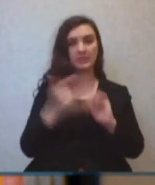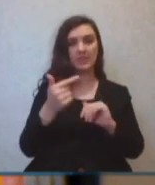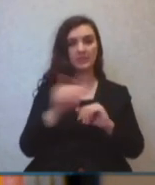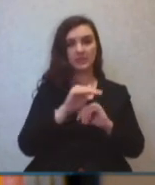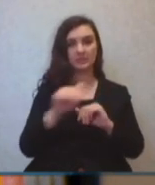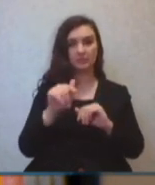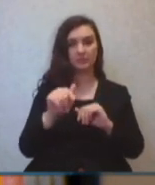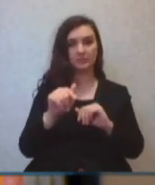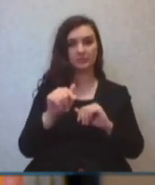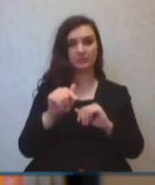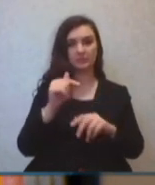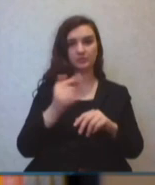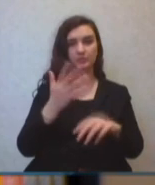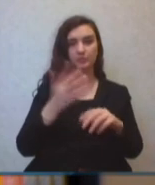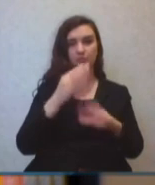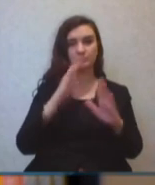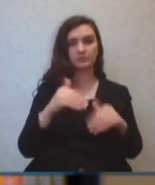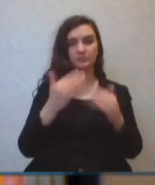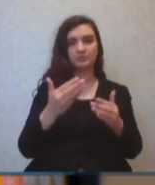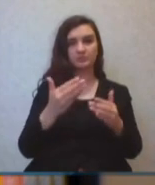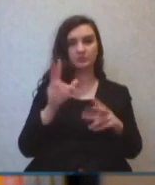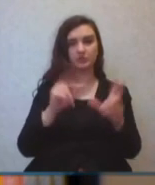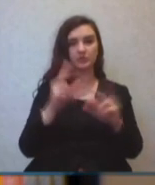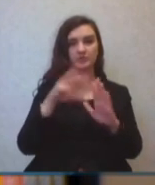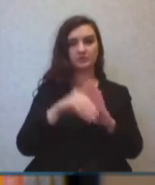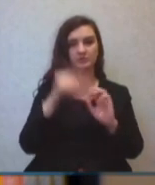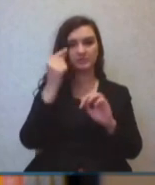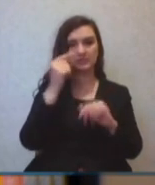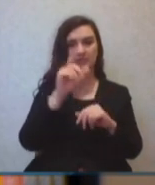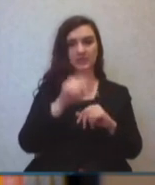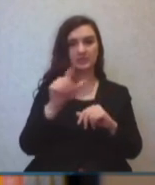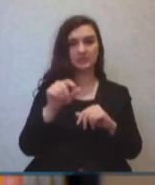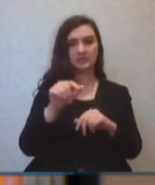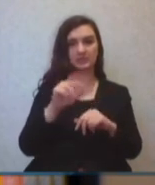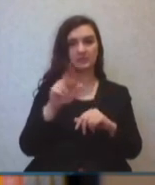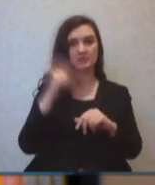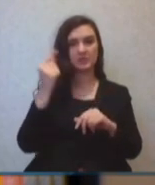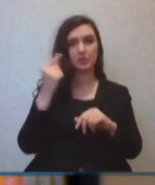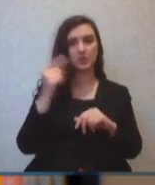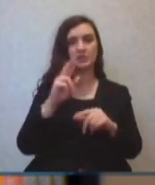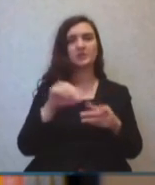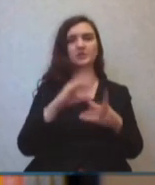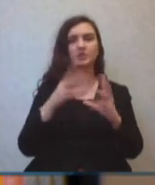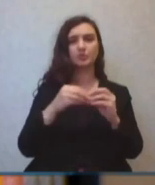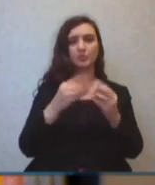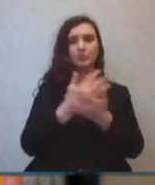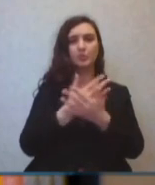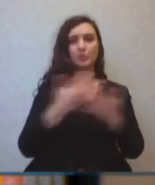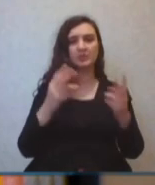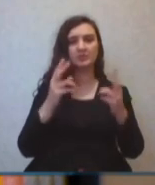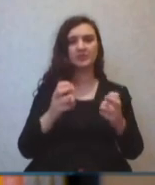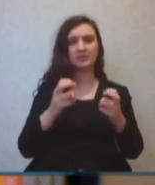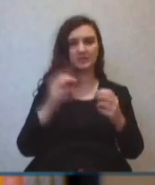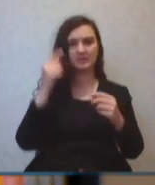გარანტირებული. თუ შემდეგ ჩათვლის ფსიქიატრი და ფსიქოლოგი და ზოგადად მულტიდისციპლინური